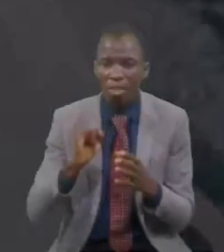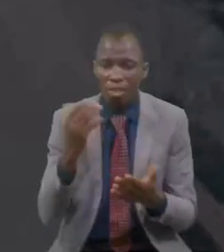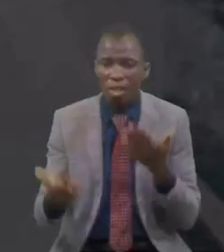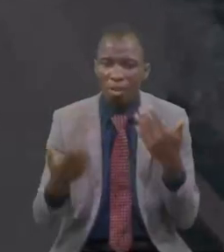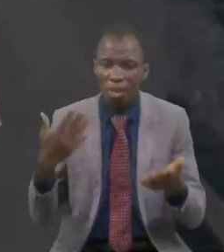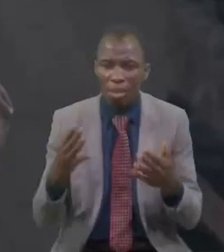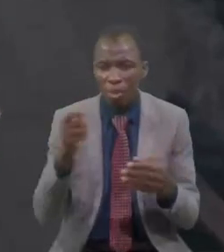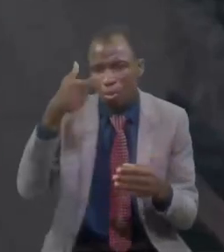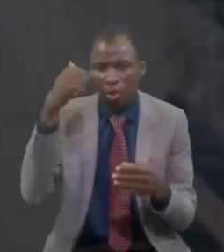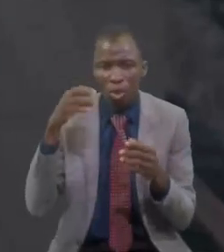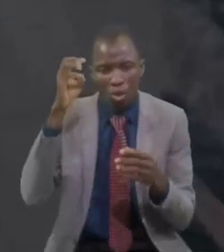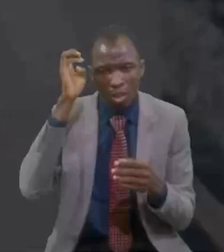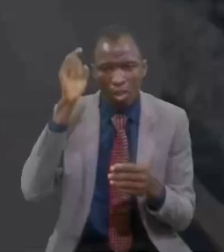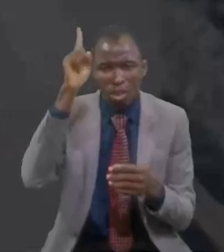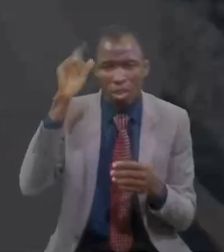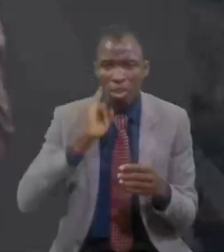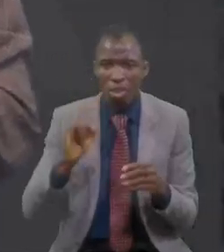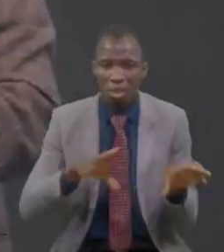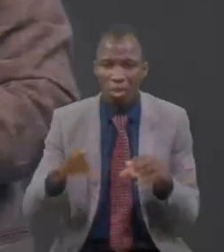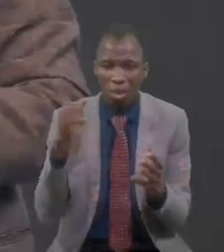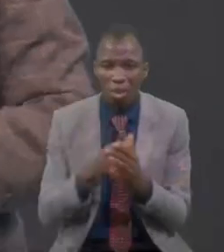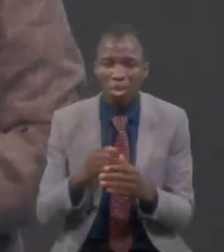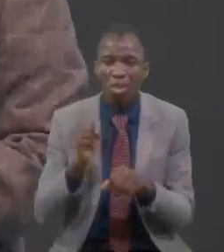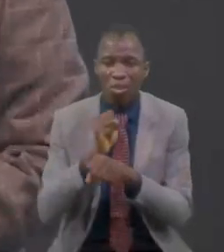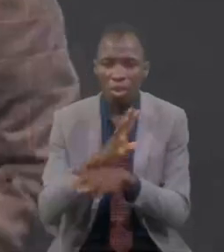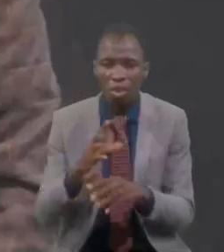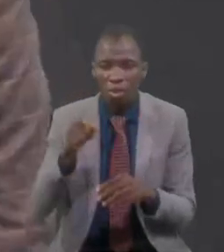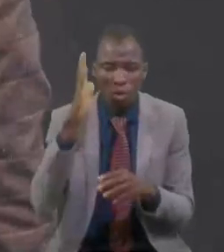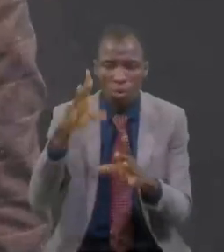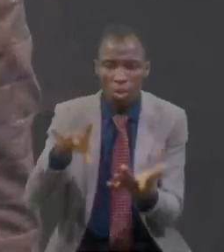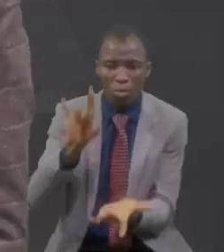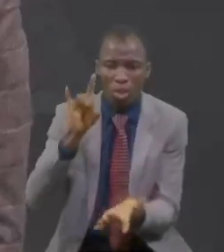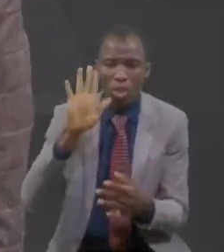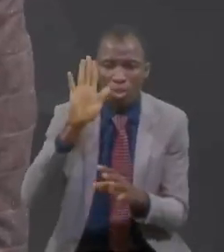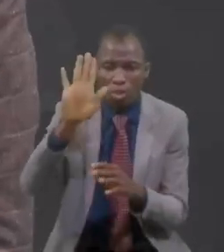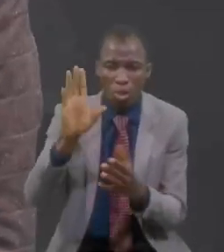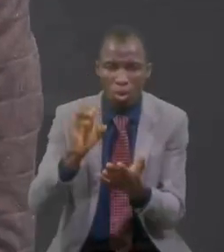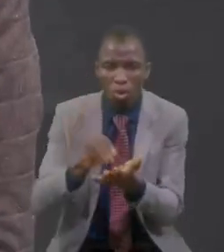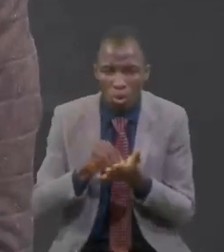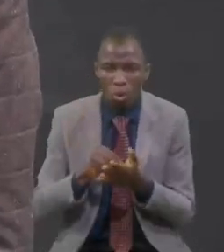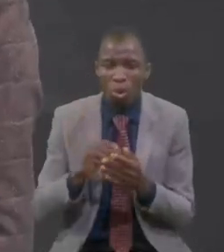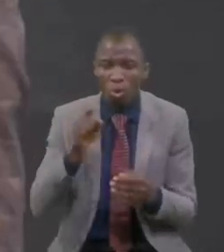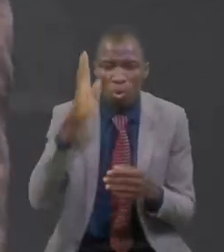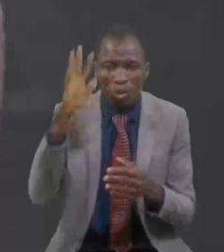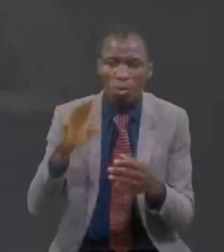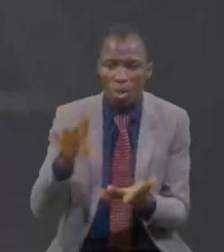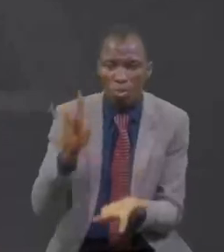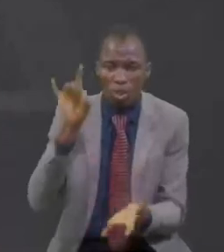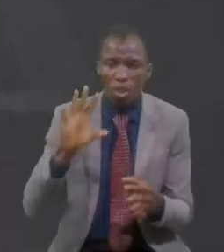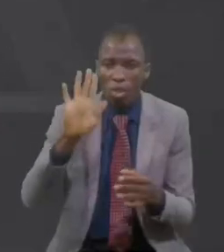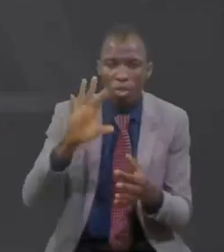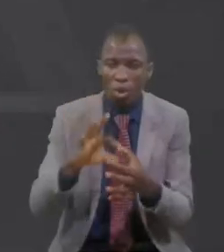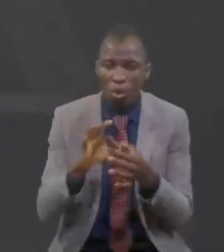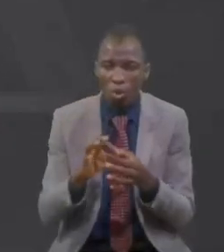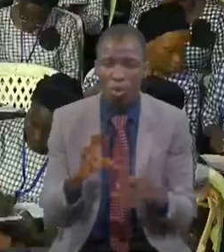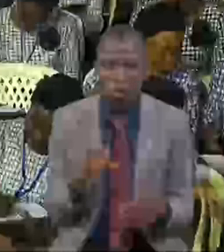parce que il a déjà fait alors vous allez prendre la vôtre le salut vous allez prendre le vôtre